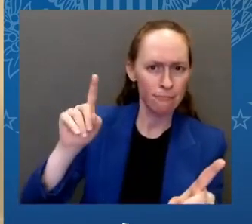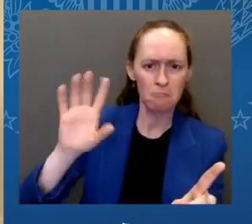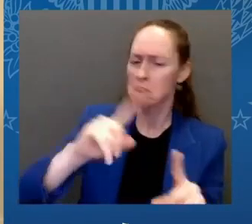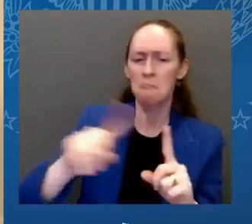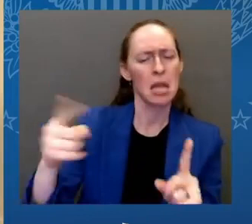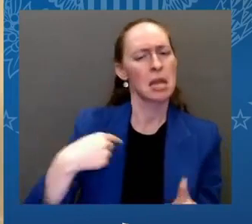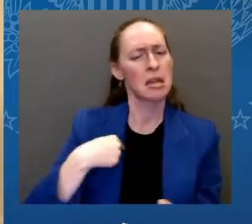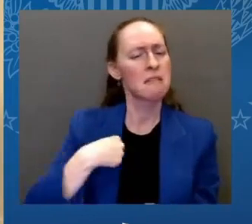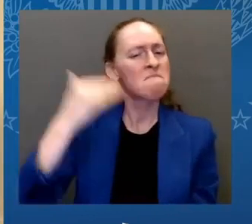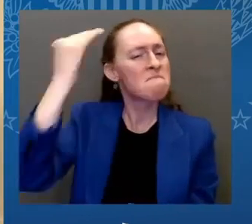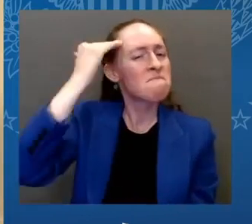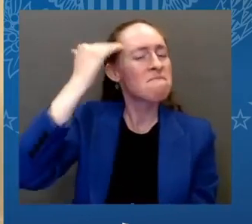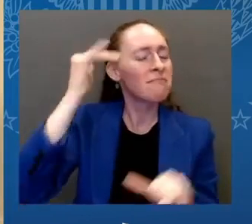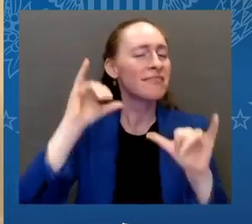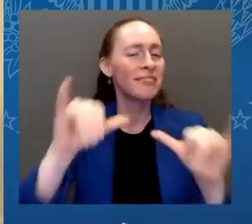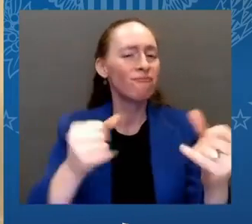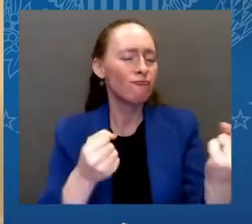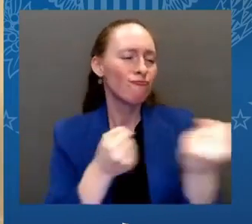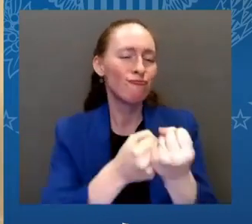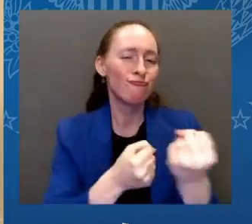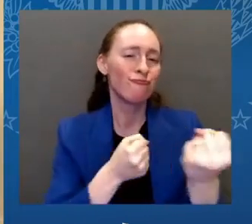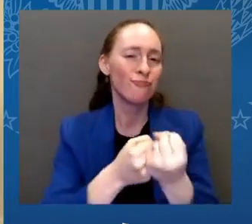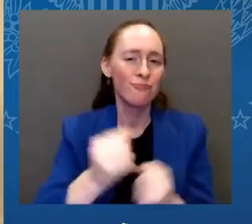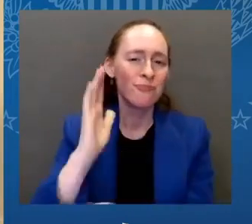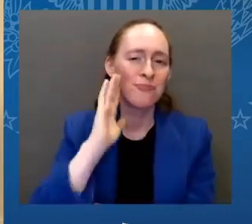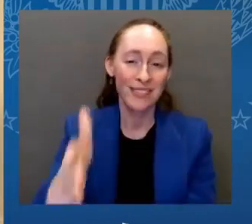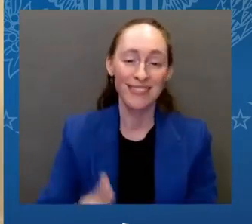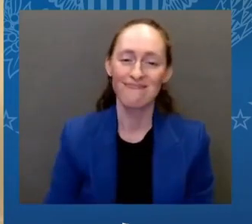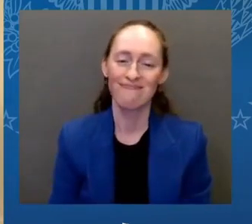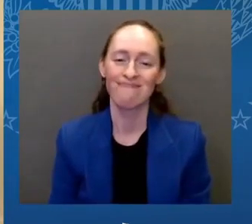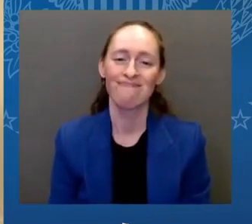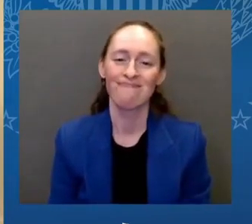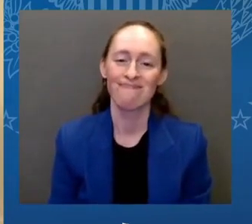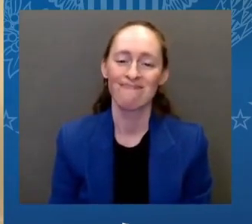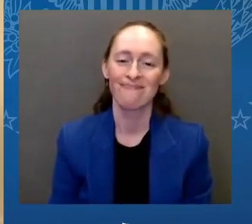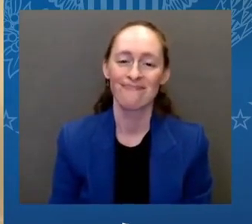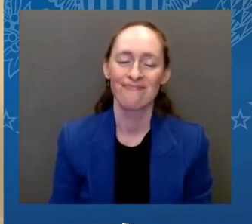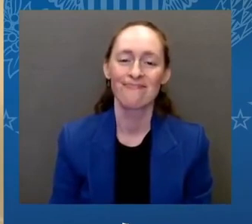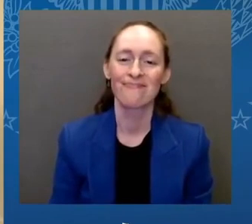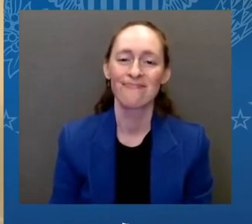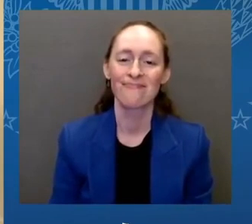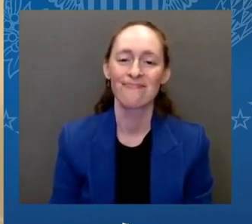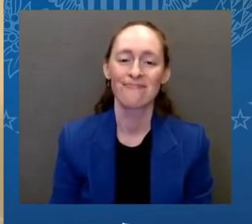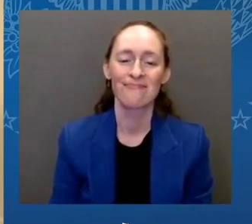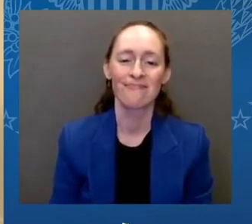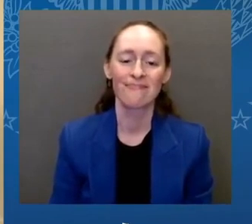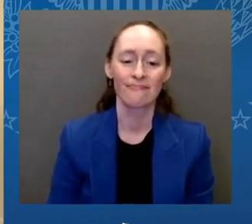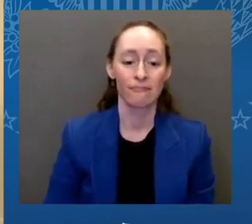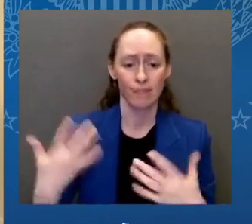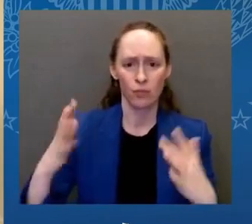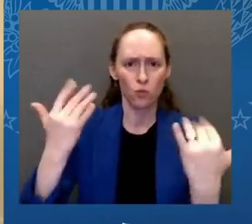звучатиме питання про протидію російському терору, відновлення зруйнованої інфраструктури,